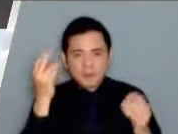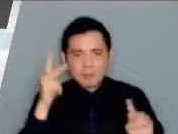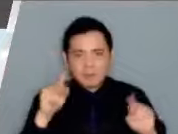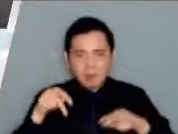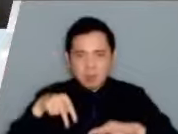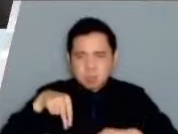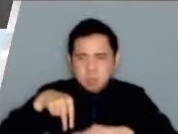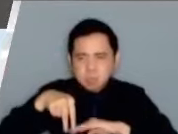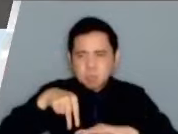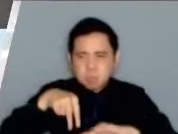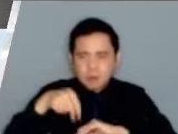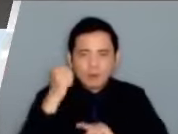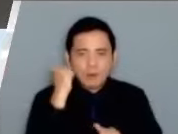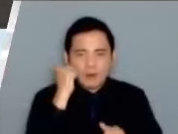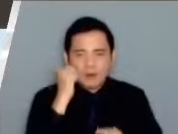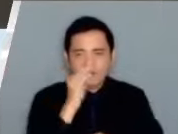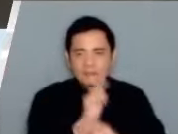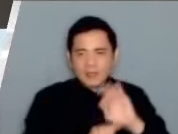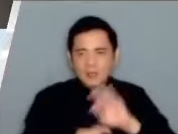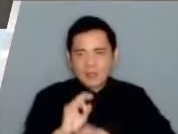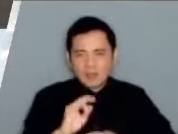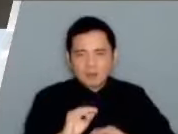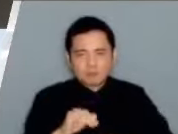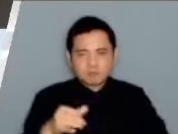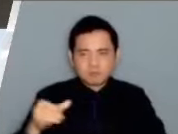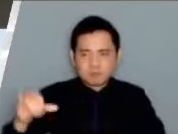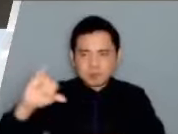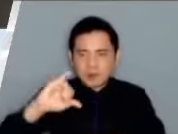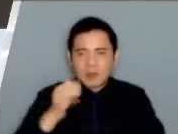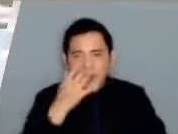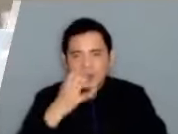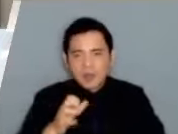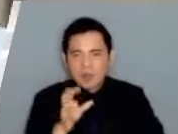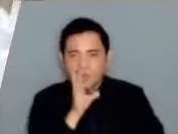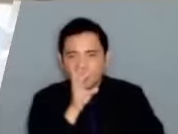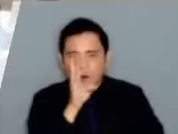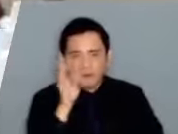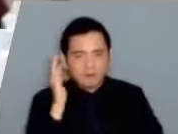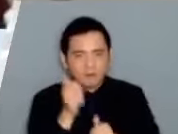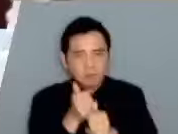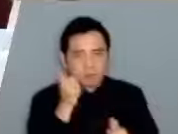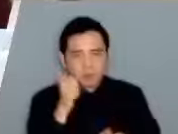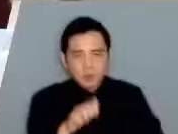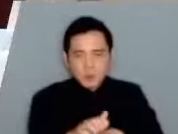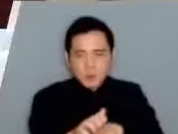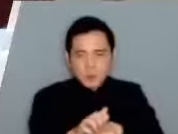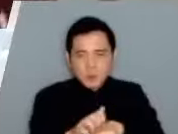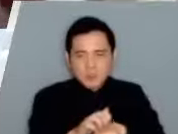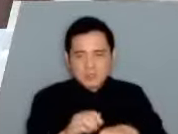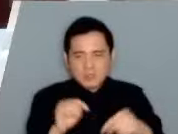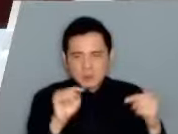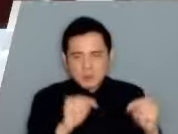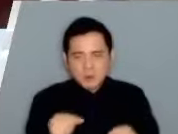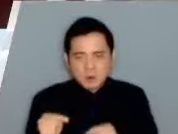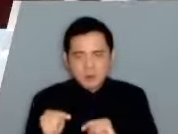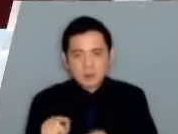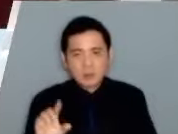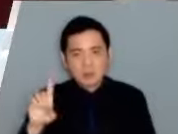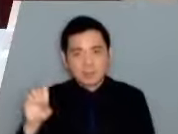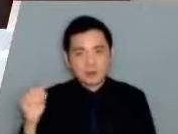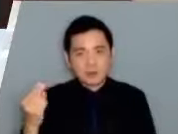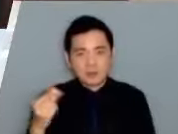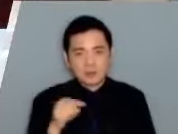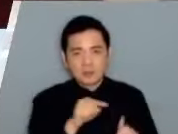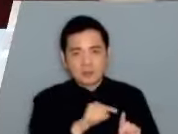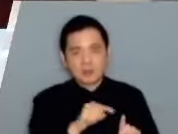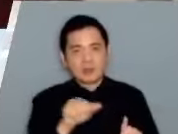paa sa mainit na tubig para maiwasan ang pangangati at sakit. Ayon sa Department of Health, ang alipunga ay sakit pa rin po sa paa